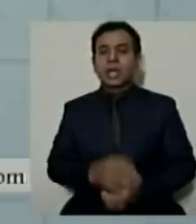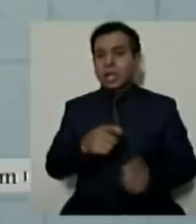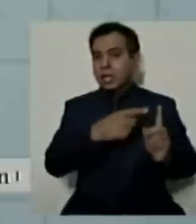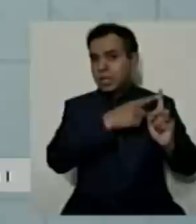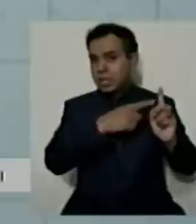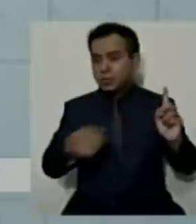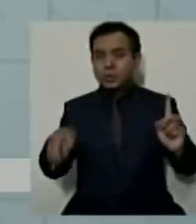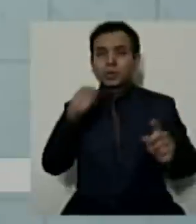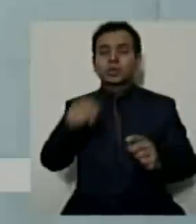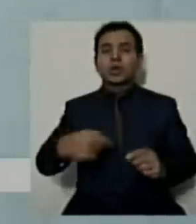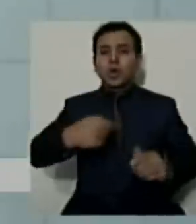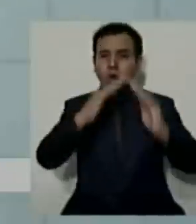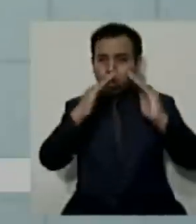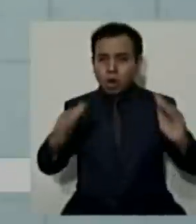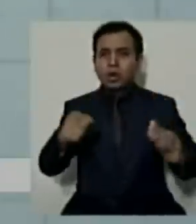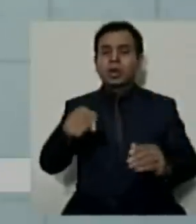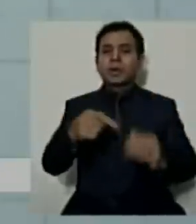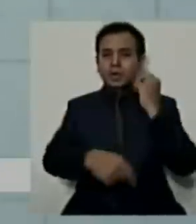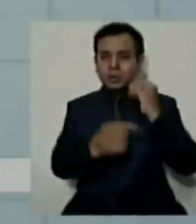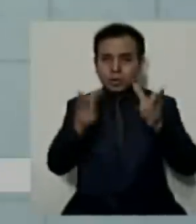140 জন হোম এবং প্রাতিষ্ঠানিক মিলে